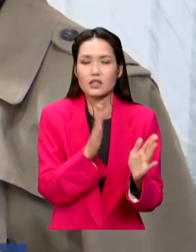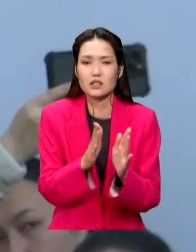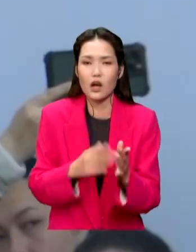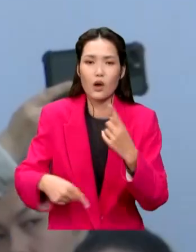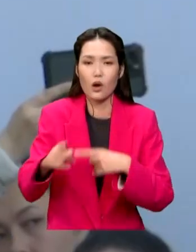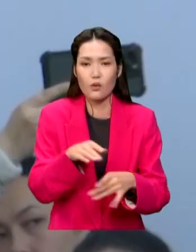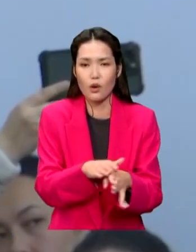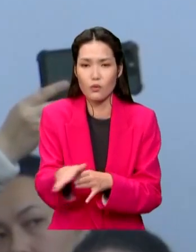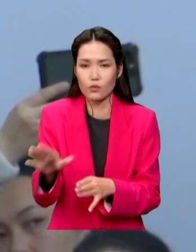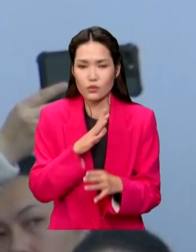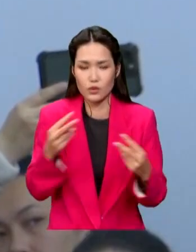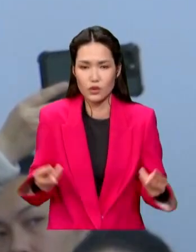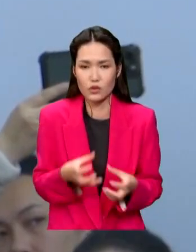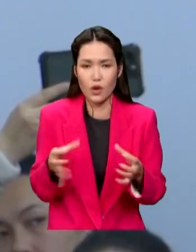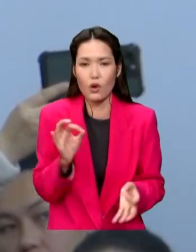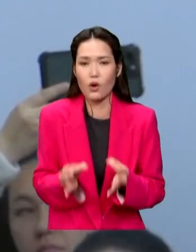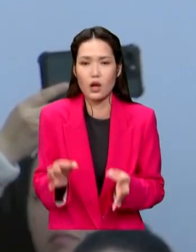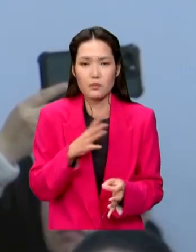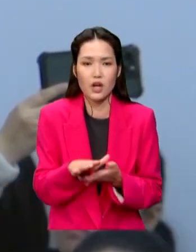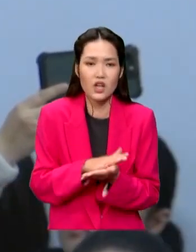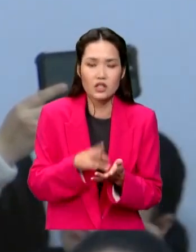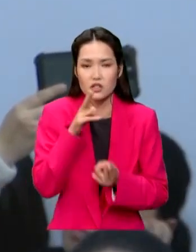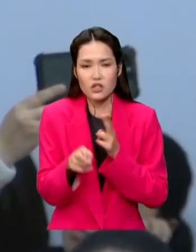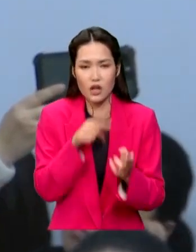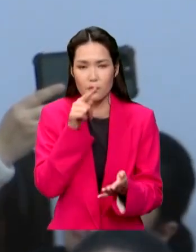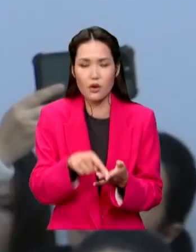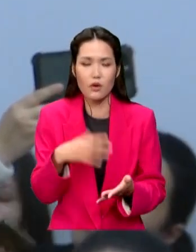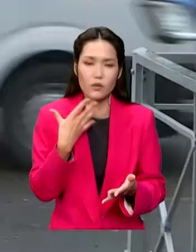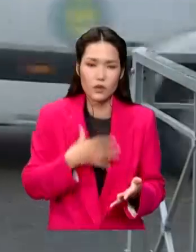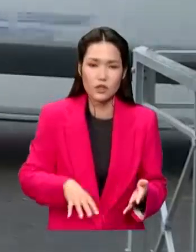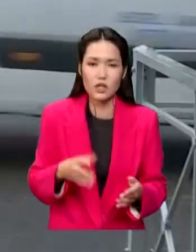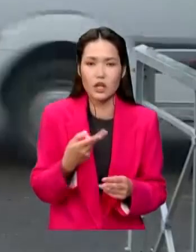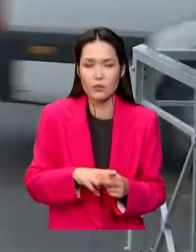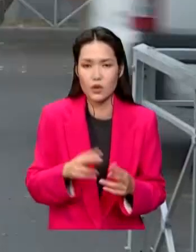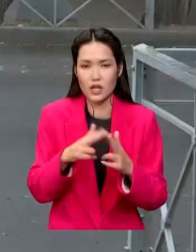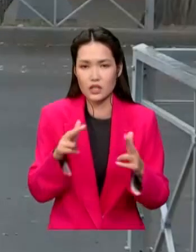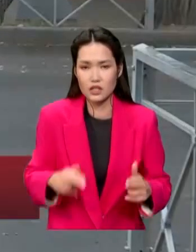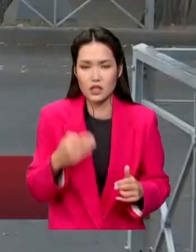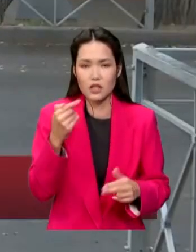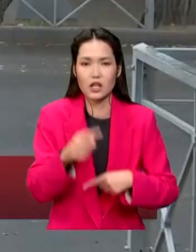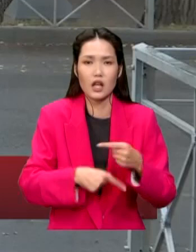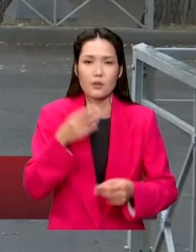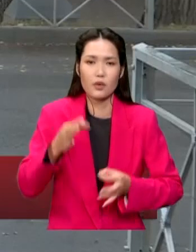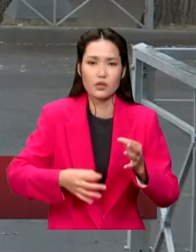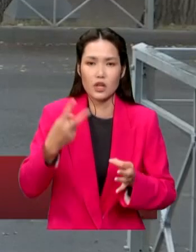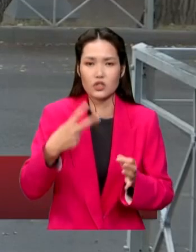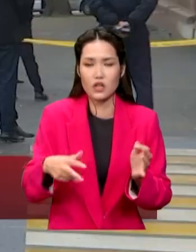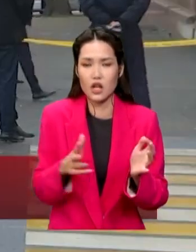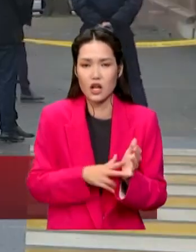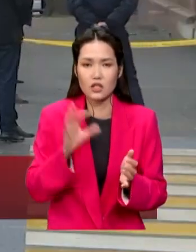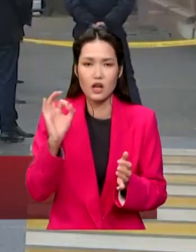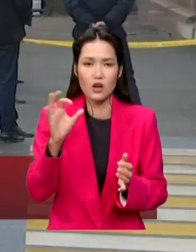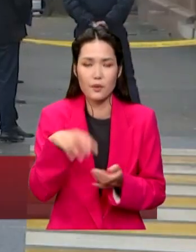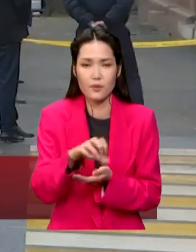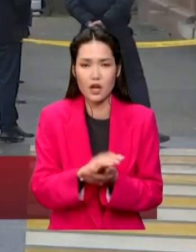нормы. Никаких претензий к нам не поступало. Далее мы сдали этот объект. Келесі сот отырысы 28 қазанда